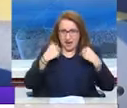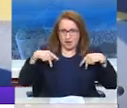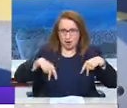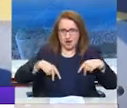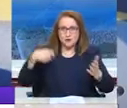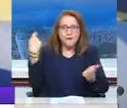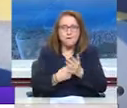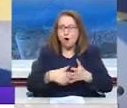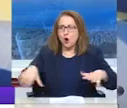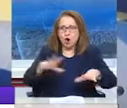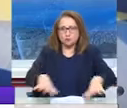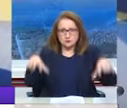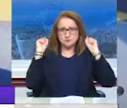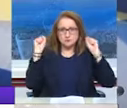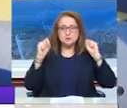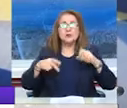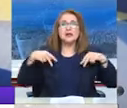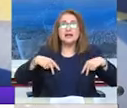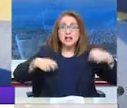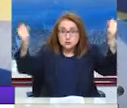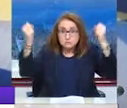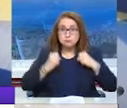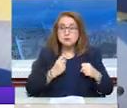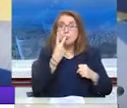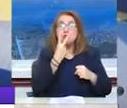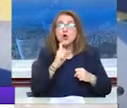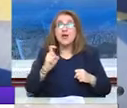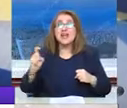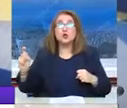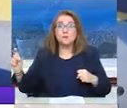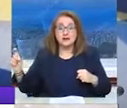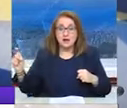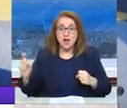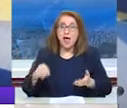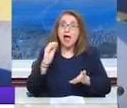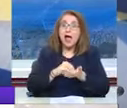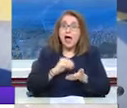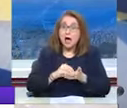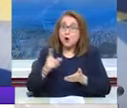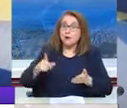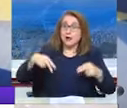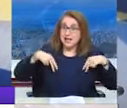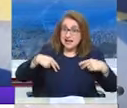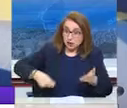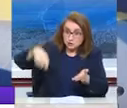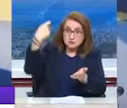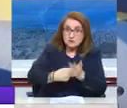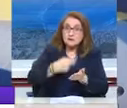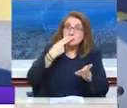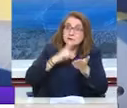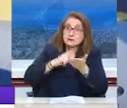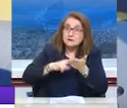ευρώ. Οι αναστολές ασφαλιστικών υποχρεώσεων και η κάλυψη των ασφαλιστικών εισφορών